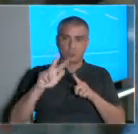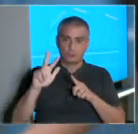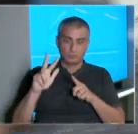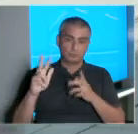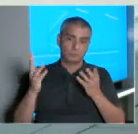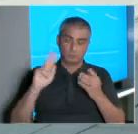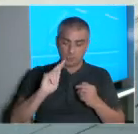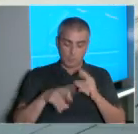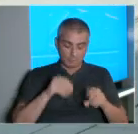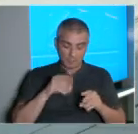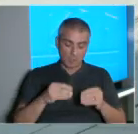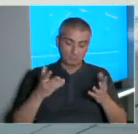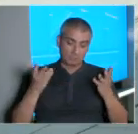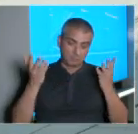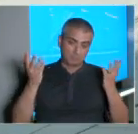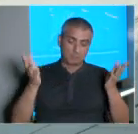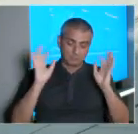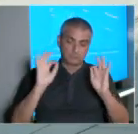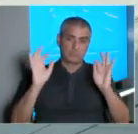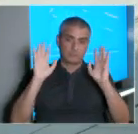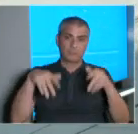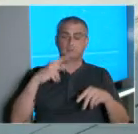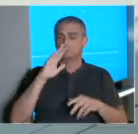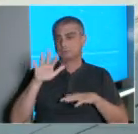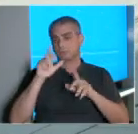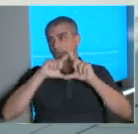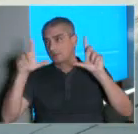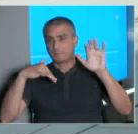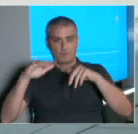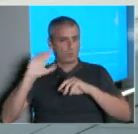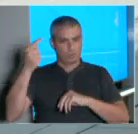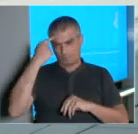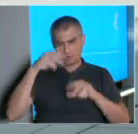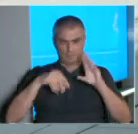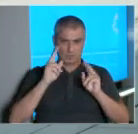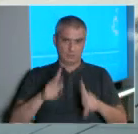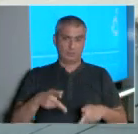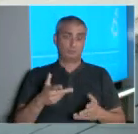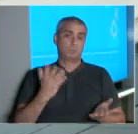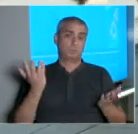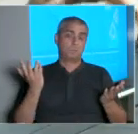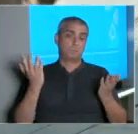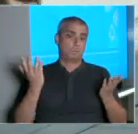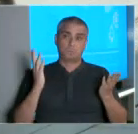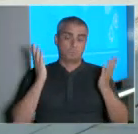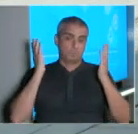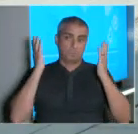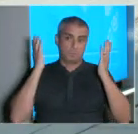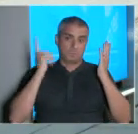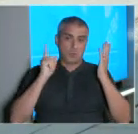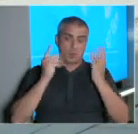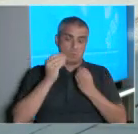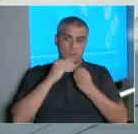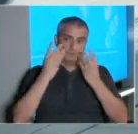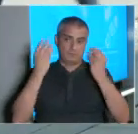3 חודשים, שוב בחירות. בסדר, כאילו שיהיה בשלטים, ברחובות וזה, כולם יודעים שיש בחירות, זה נחמד מעניין? לא